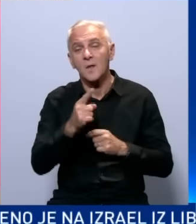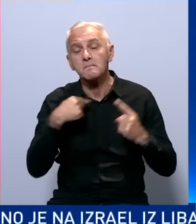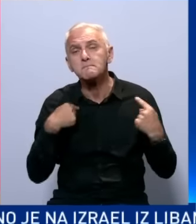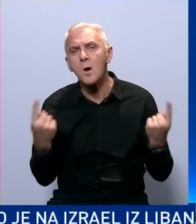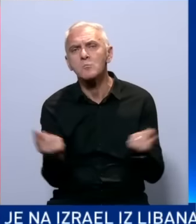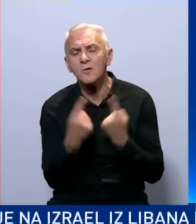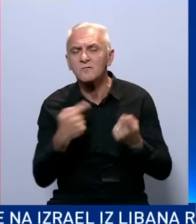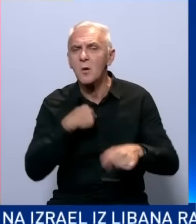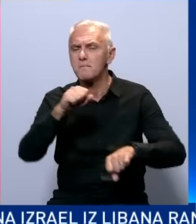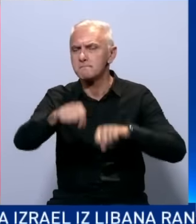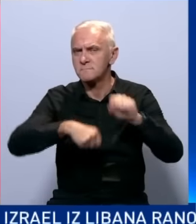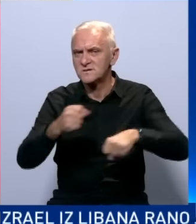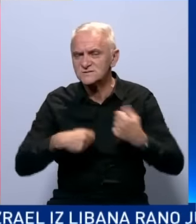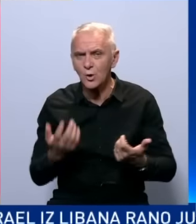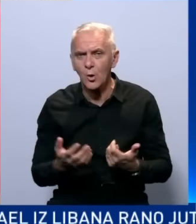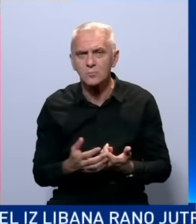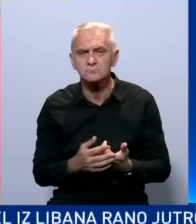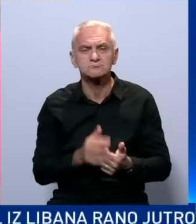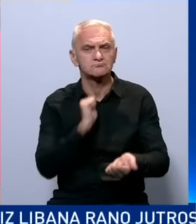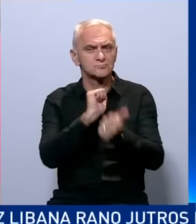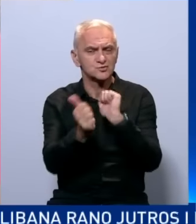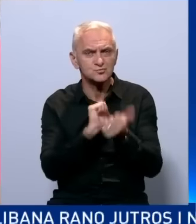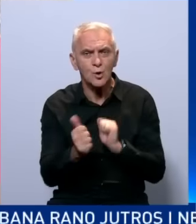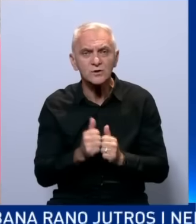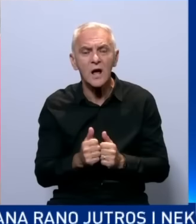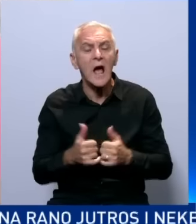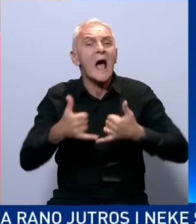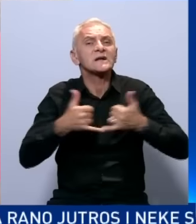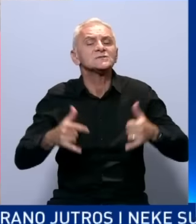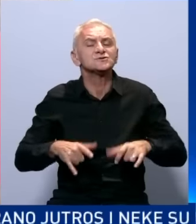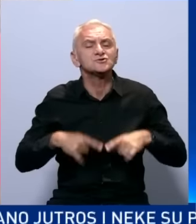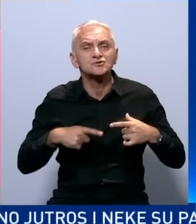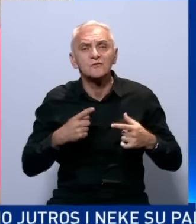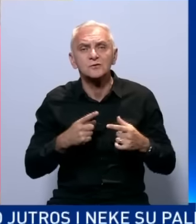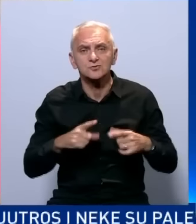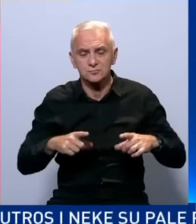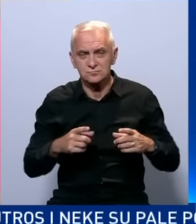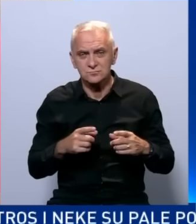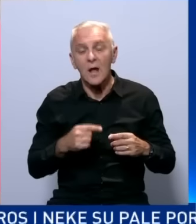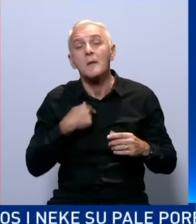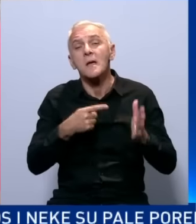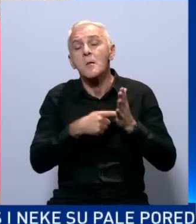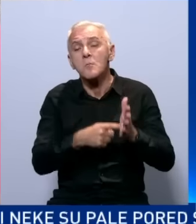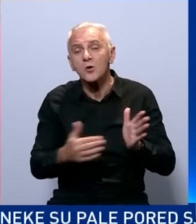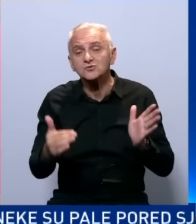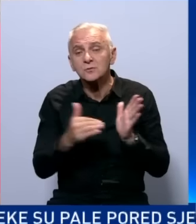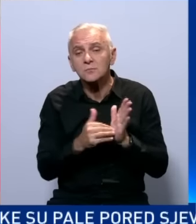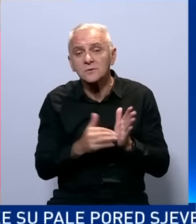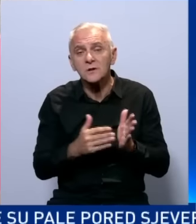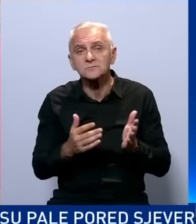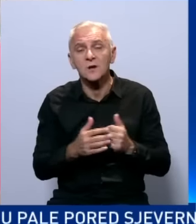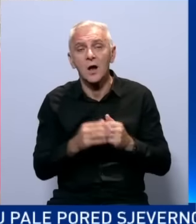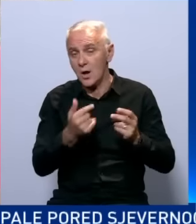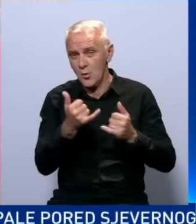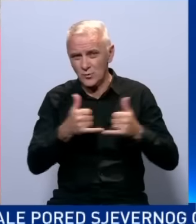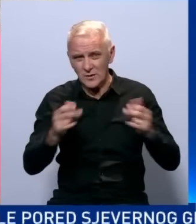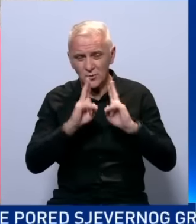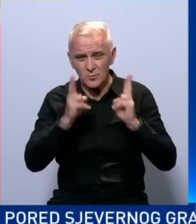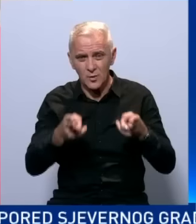promoviramo biciklizam, promoviramo sport, urbani način življenja i evo ukažemo na potrebu za biciklističkim stazama u gradu Mostaru,